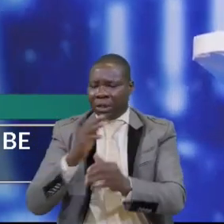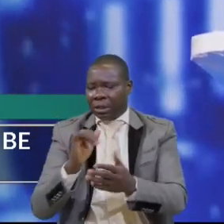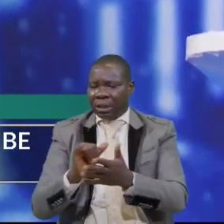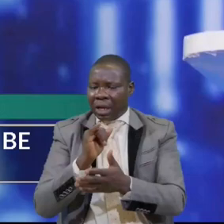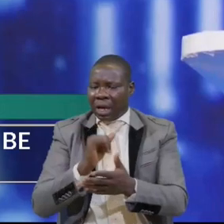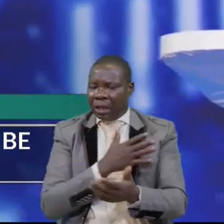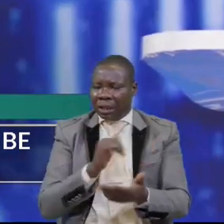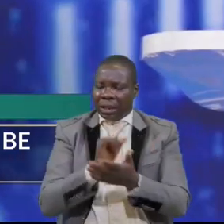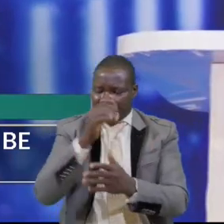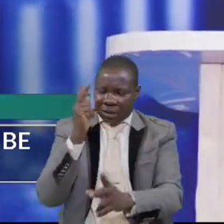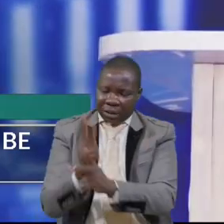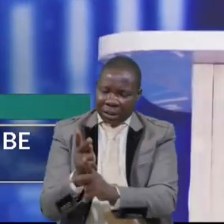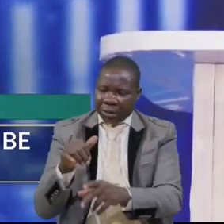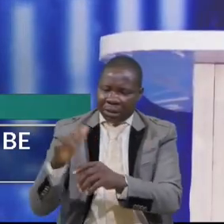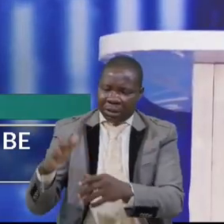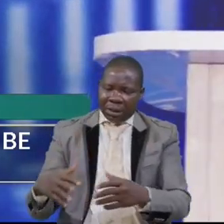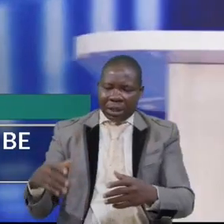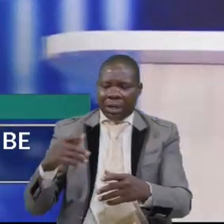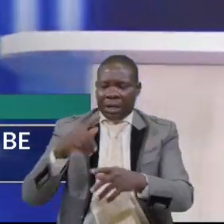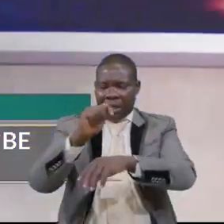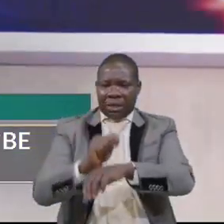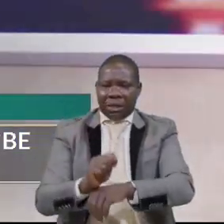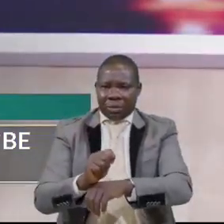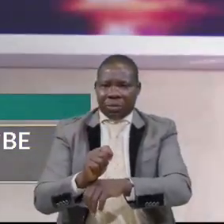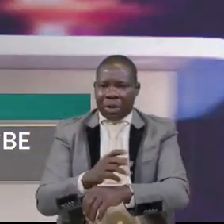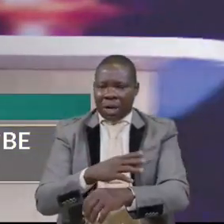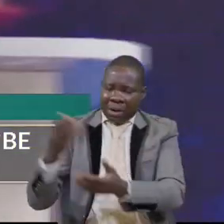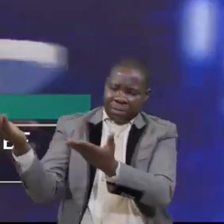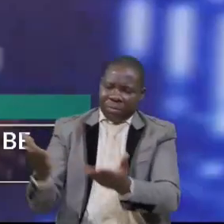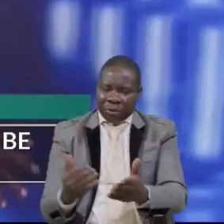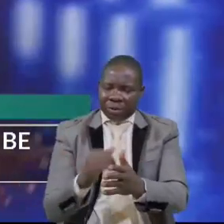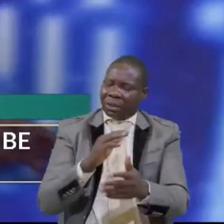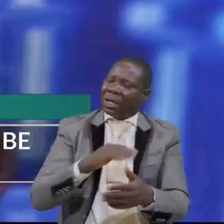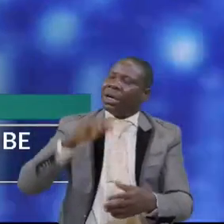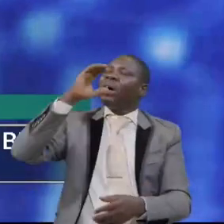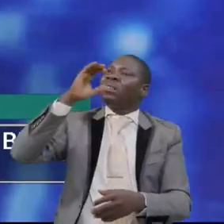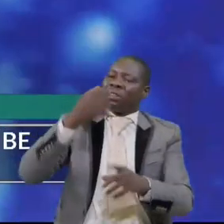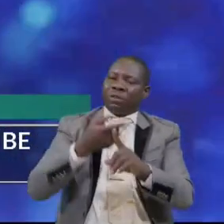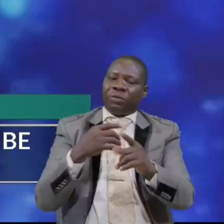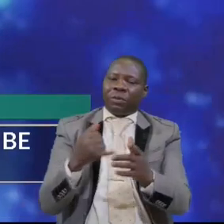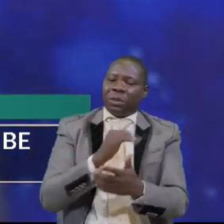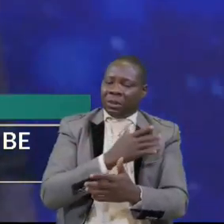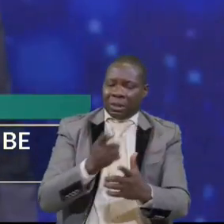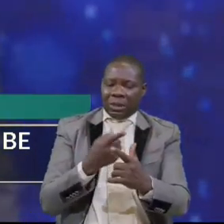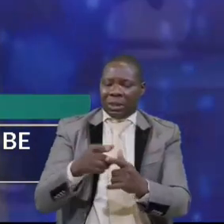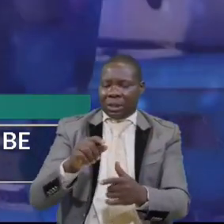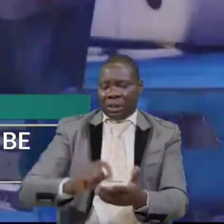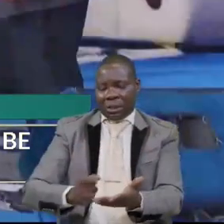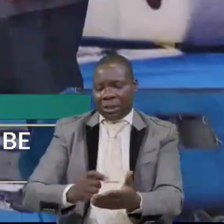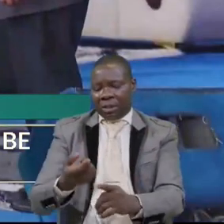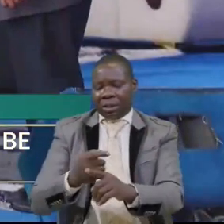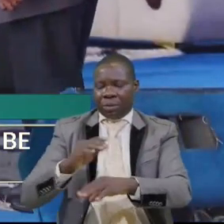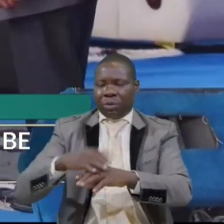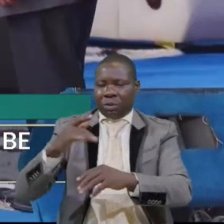son couvent, et il est allé sortir ça, et il buvait avec ça. Et l'édit est venu sur le